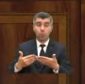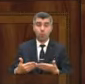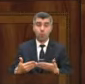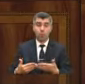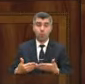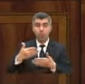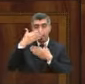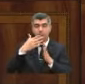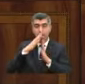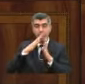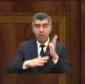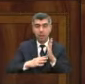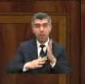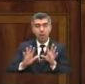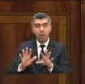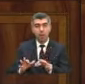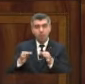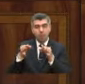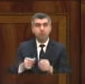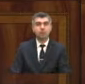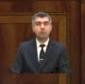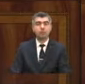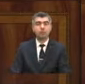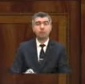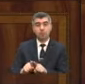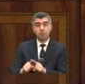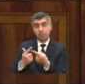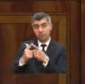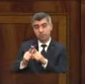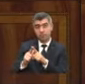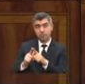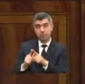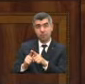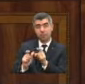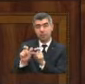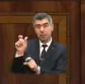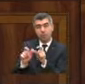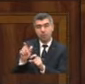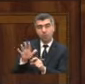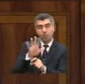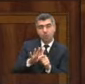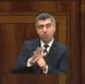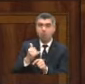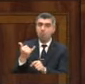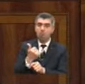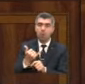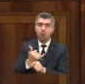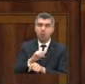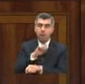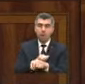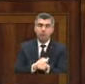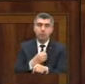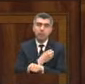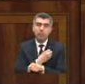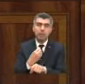ودرءا لما قد يتمخض على الوضع الحالي المتأزم وانفلات وسخط اجتماعيين، في حاجة إلى تنزيل هذا الورش الملكي بحكمة وتبصر